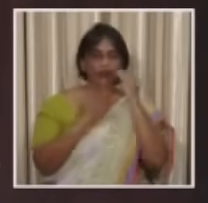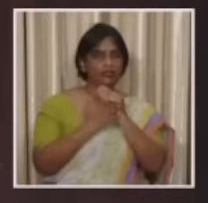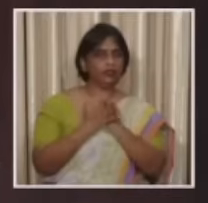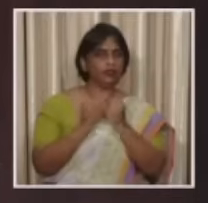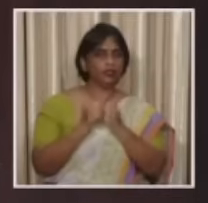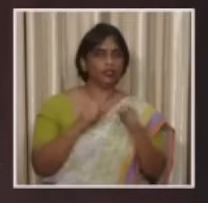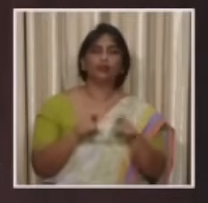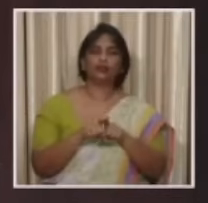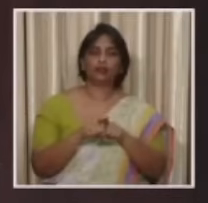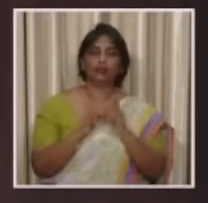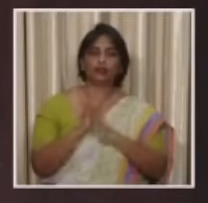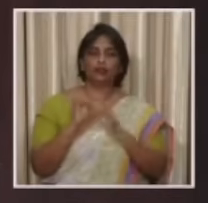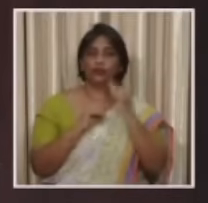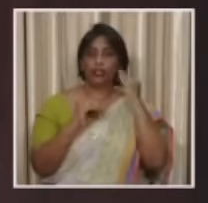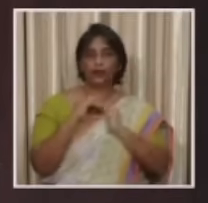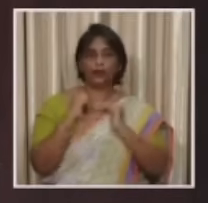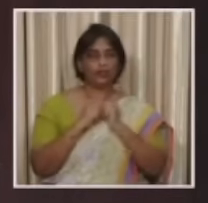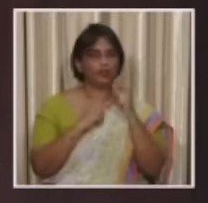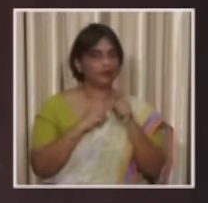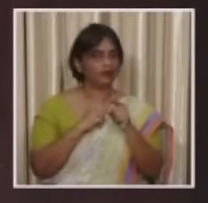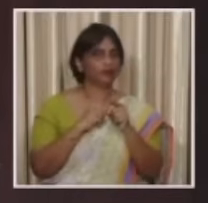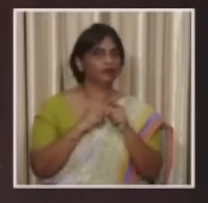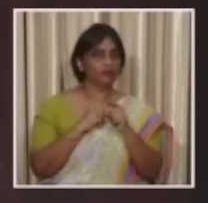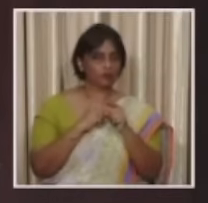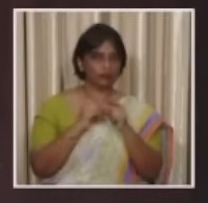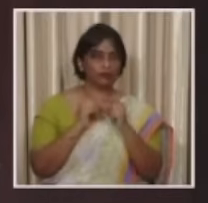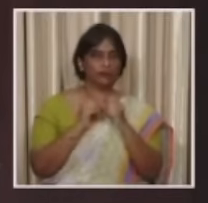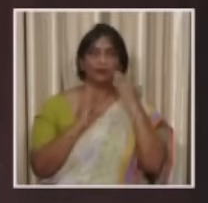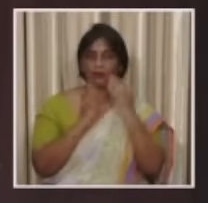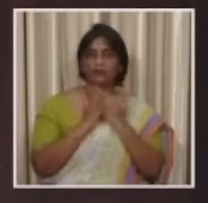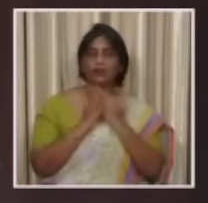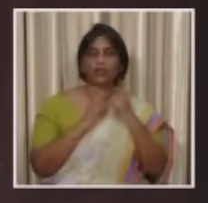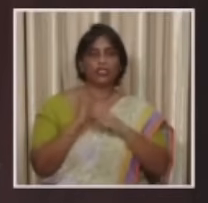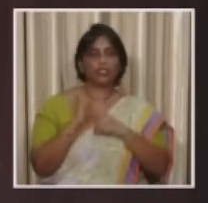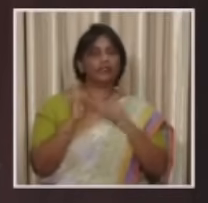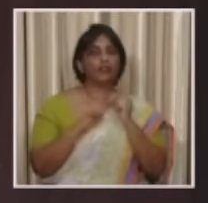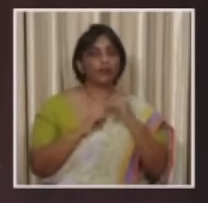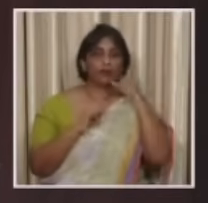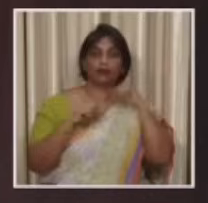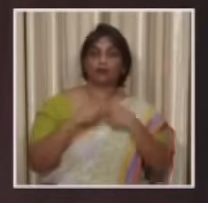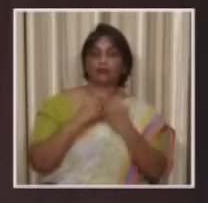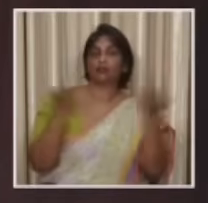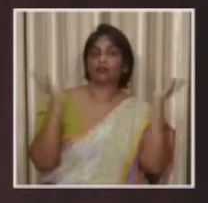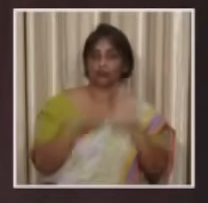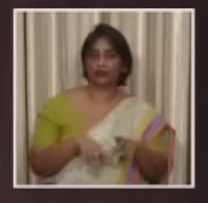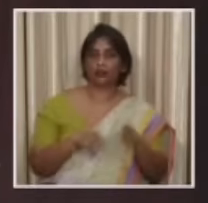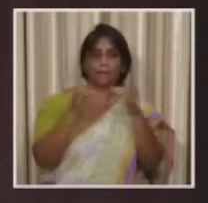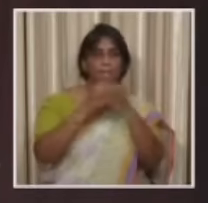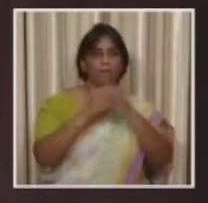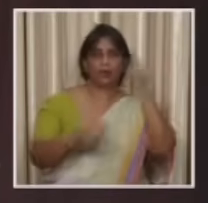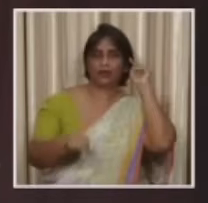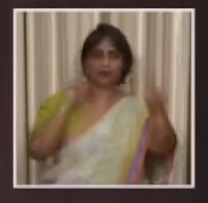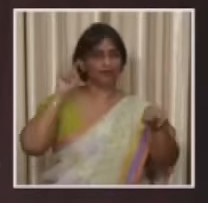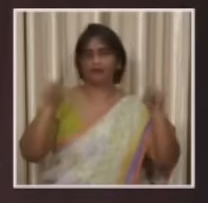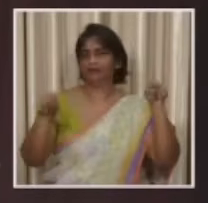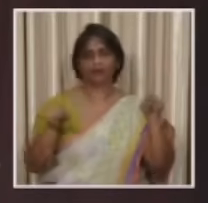එක ඇමතිවරයෙක් රාජ්‍ය ඇමතිවරයෙක් දැන් කියනවා මේ ජීවිප් එකයි සජබයිල එළියට බැලලා තියෙන්නේ. එක එක පක්ෂවලට ඇඟිලි දික් කරන්න